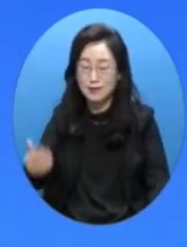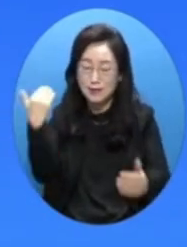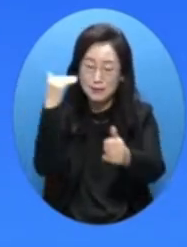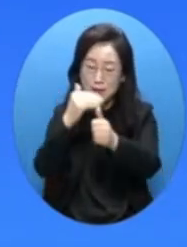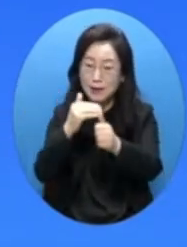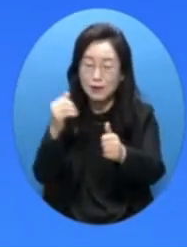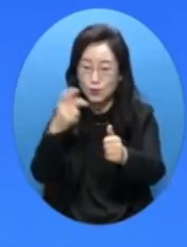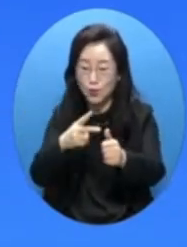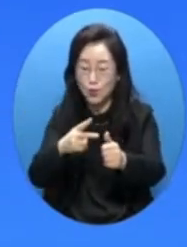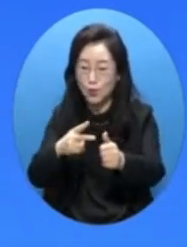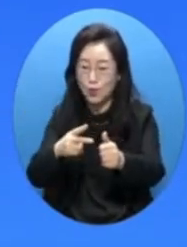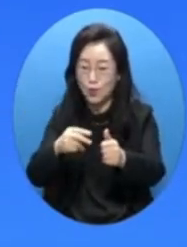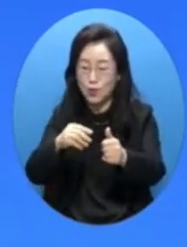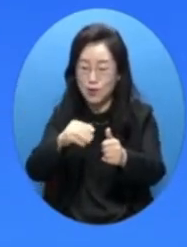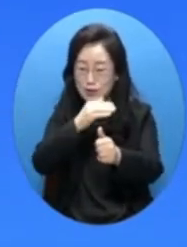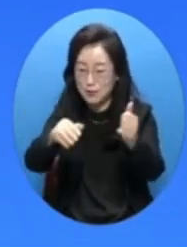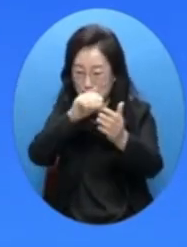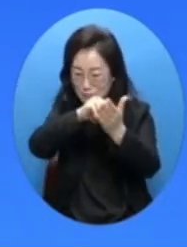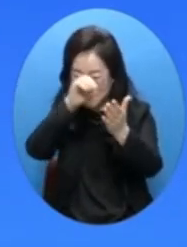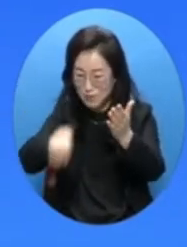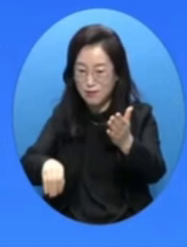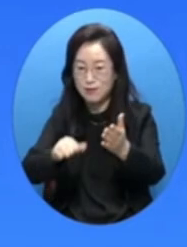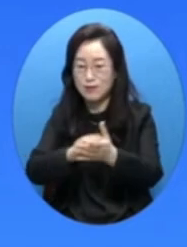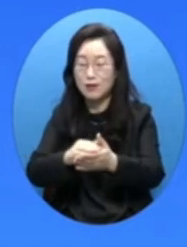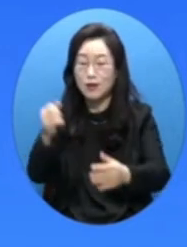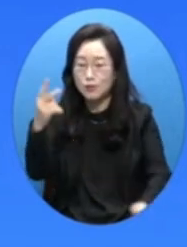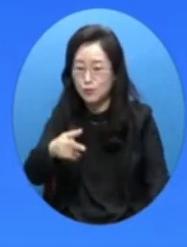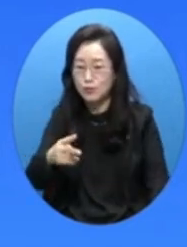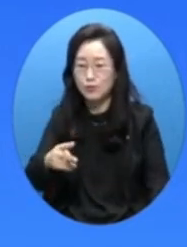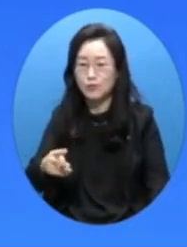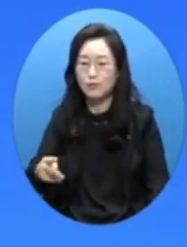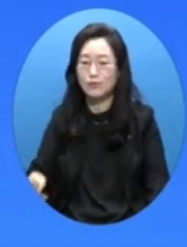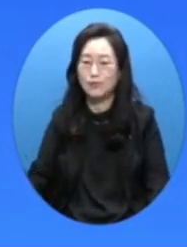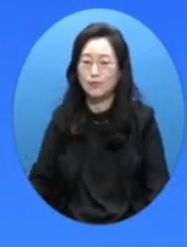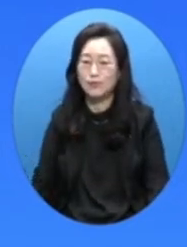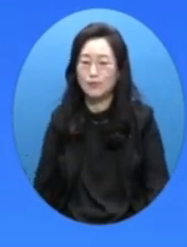당하고 퇴학당하고 정말